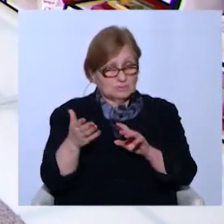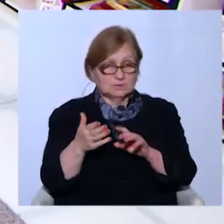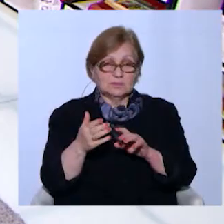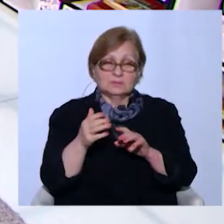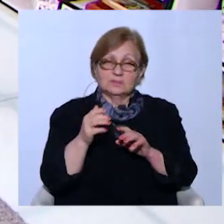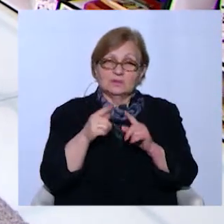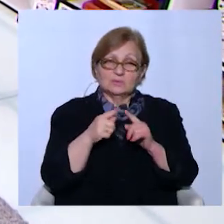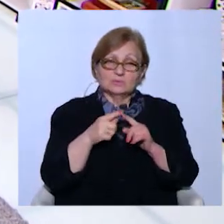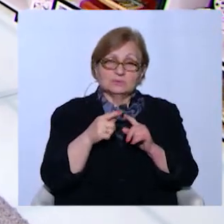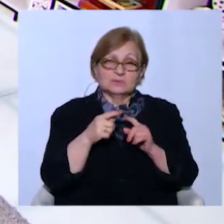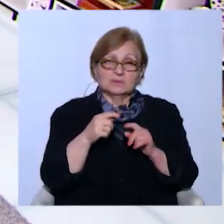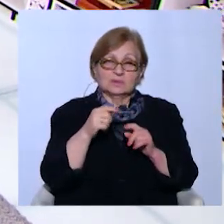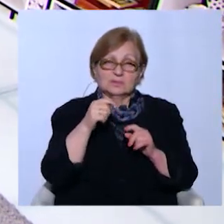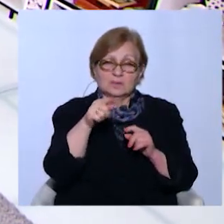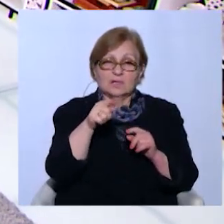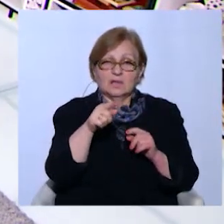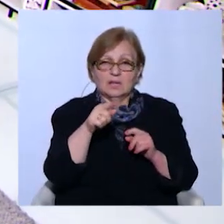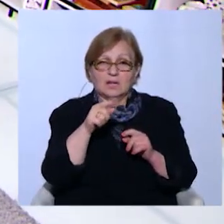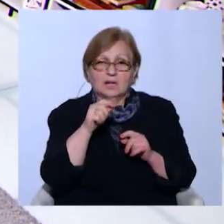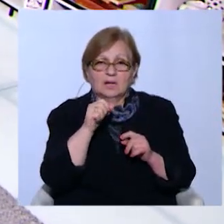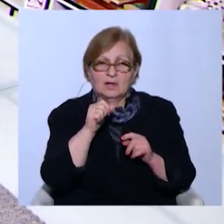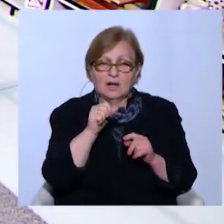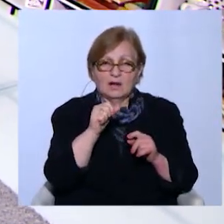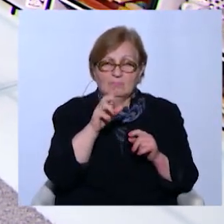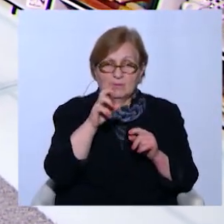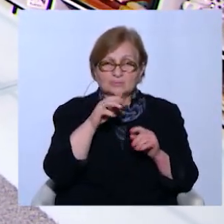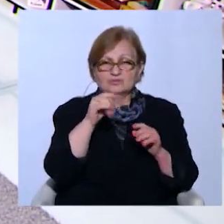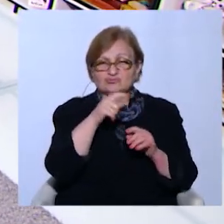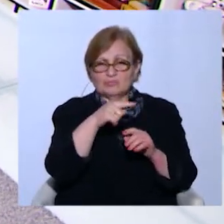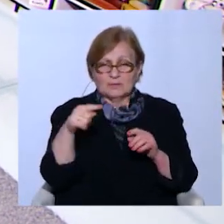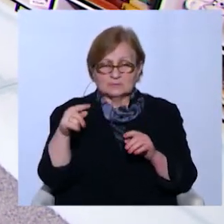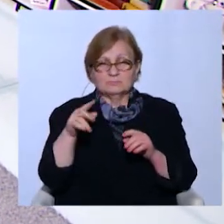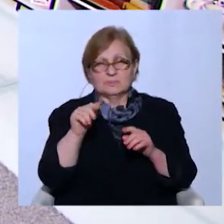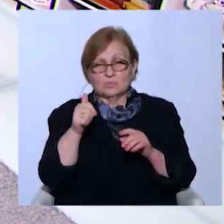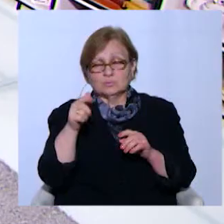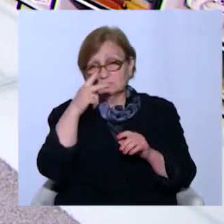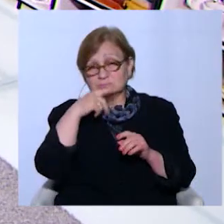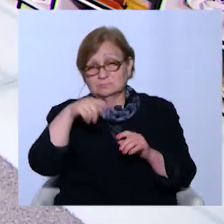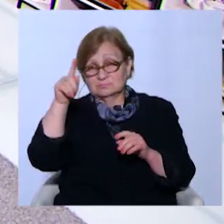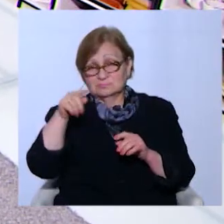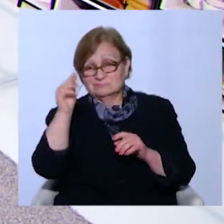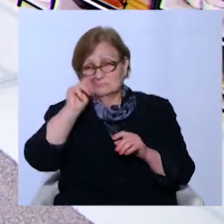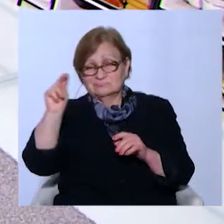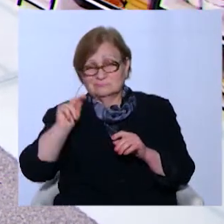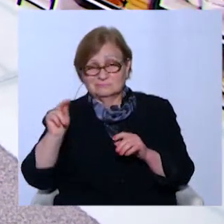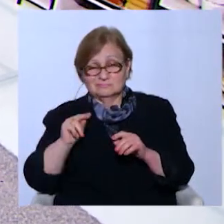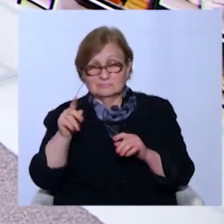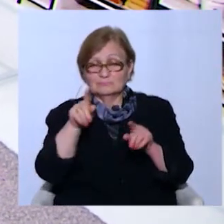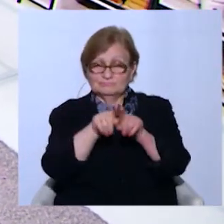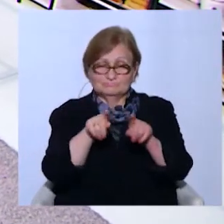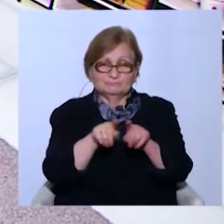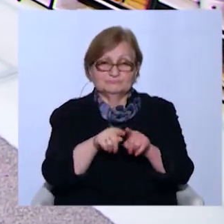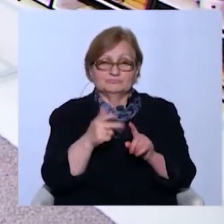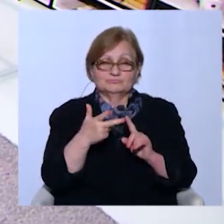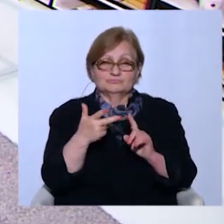კუთხე D-ს, ხოლო AB ისე შეეფარდება DE-ს, როგორც AC DF-ს, მაშინ ეს სამკუთხედები არის მსგავსი